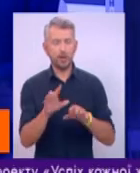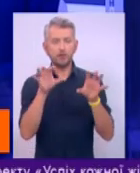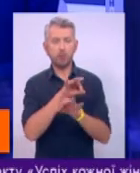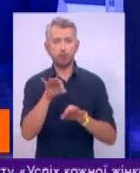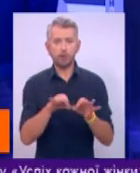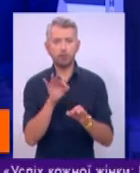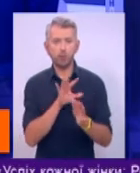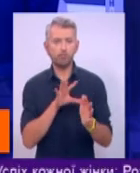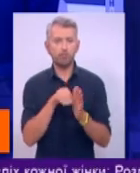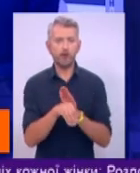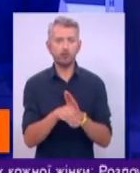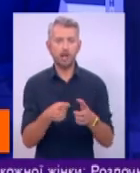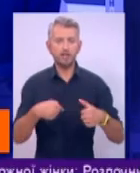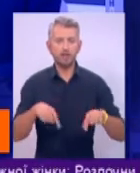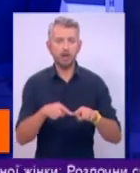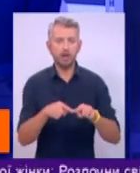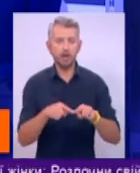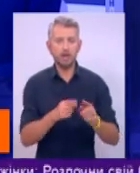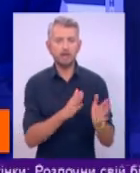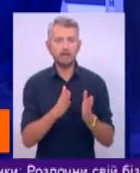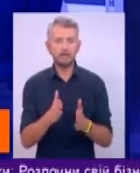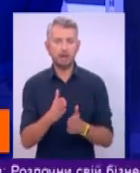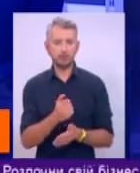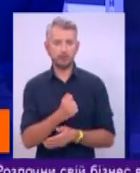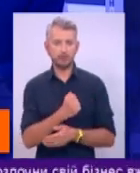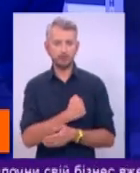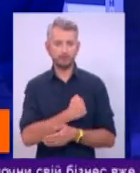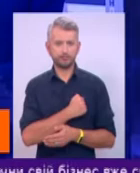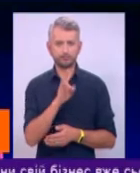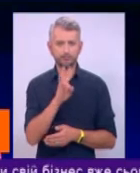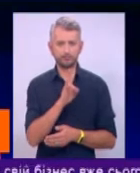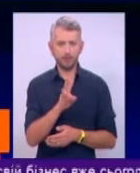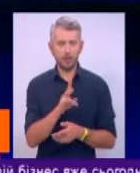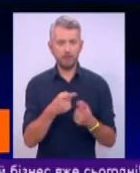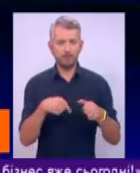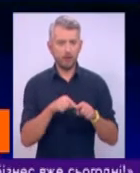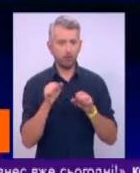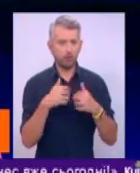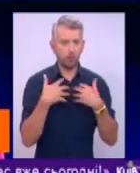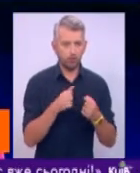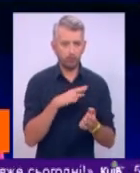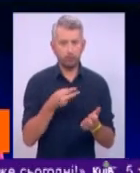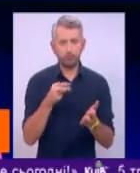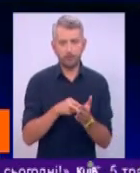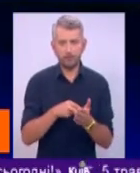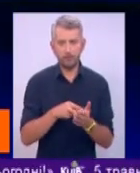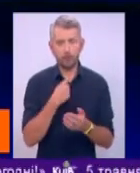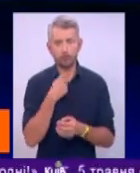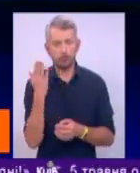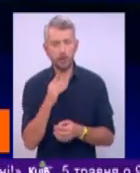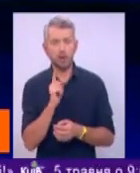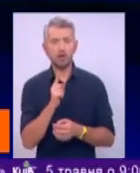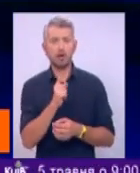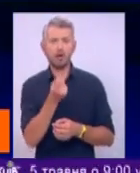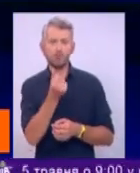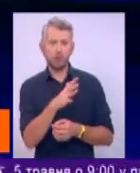законопроект про впровадження сфери системи душпастерської опіки в сфері охорони здоров'я. Він був поставлений на голосування, але, на жаль, небагато